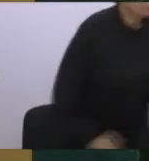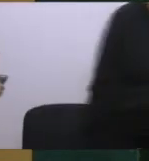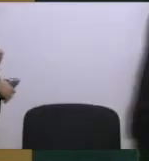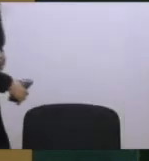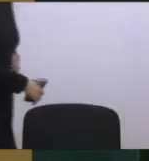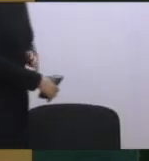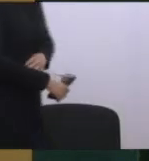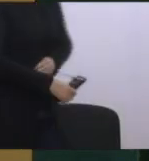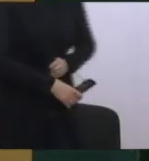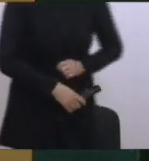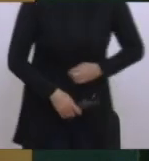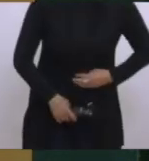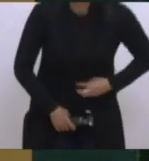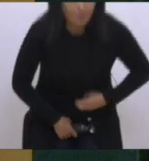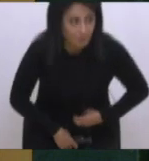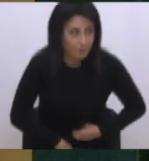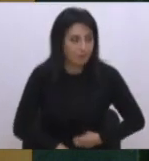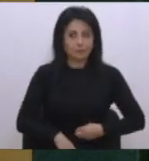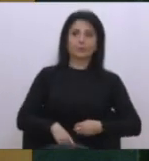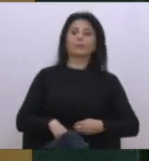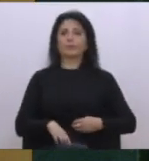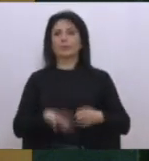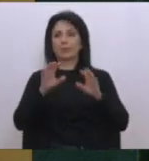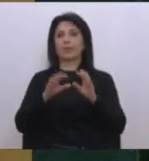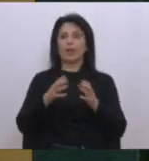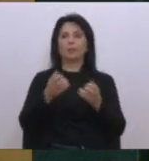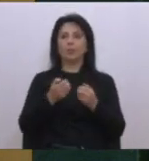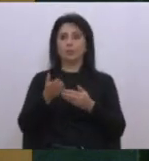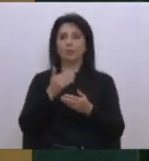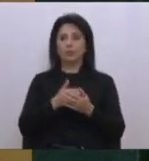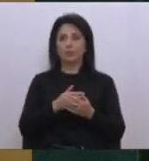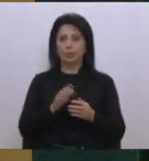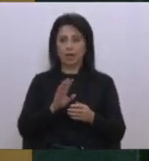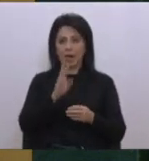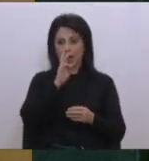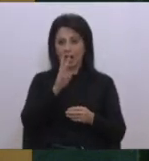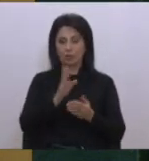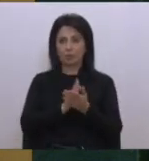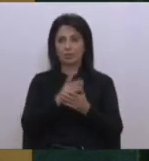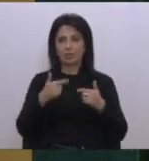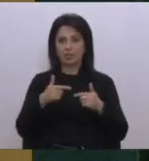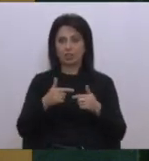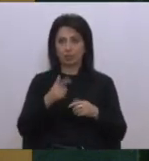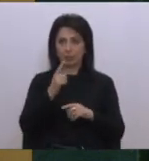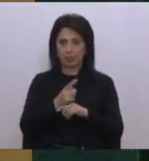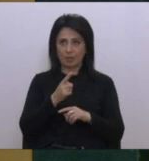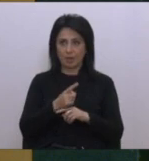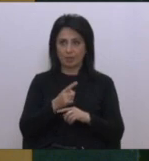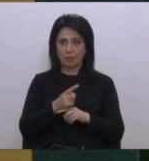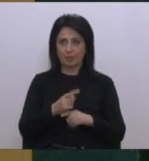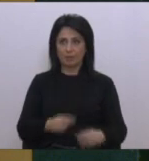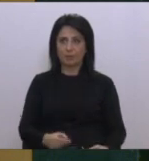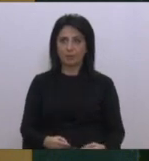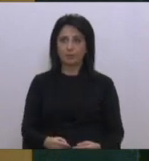რომან გოცელიძე. ზი ამ კანონის მიღების შემდეგ უკვე არანაზღაურებადი სტაჟირება იგრძელება საერთოდ?